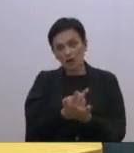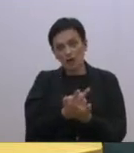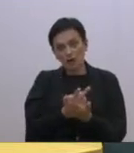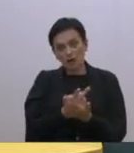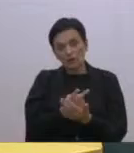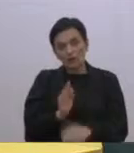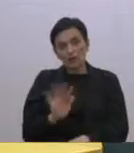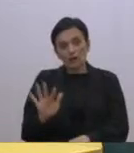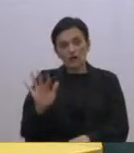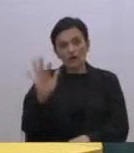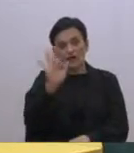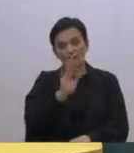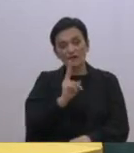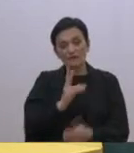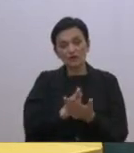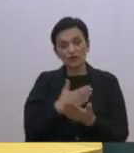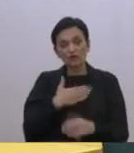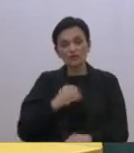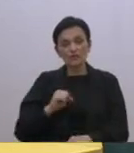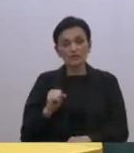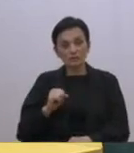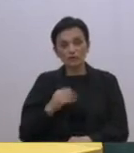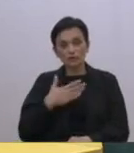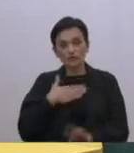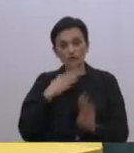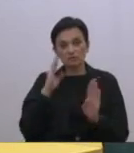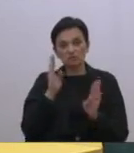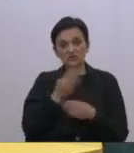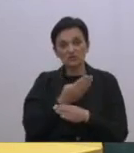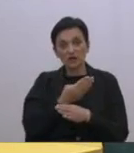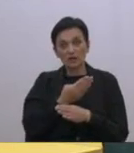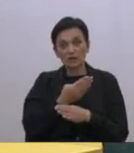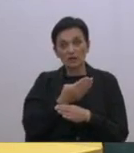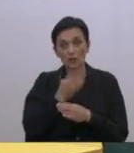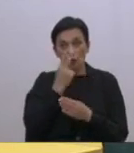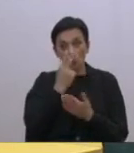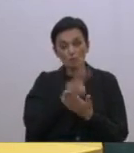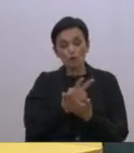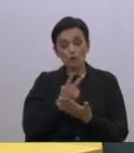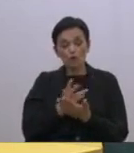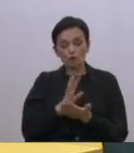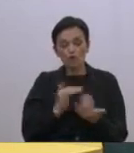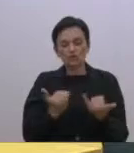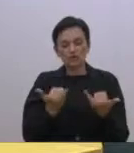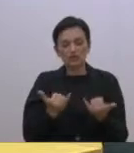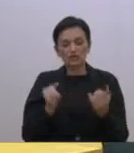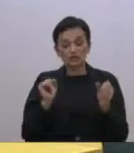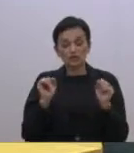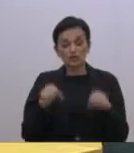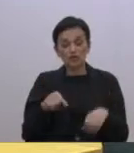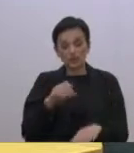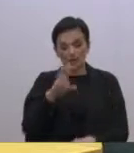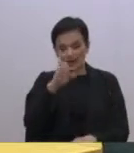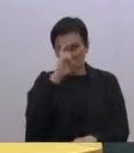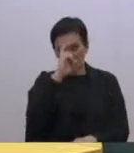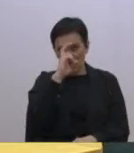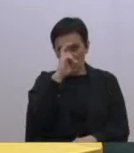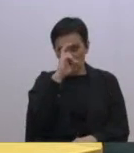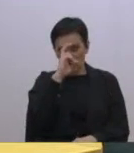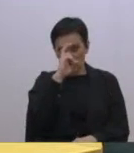ვინ არიან ჩვენი მეგობრები და ვინ არიან ჩვენი მტრები. და მიუხედავად იმისა, რომ დღეს შეიძლება ხელისუფლებაში